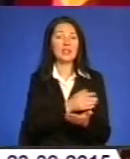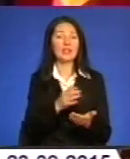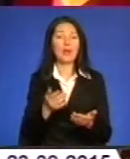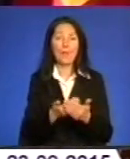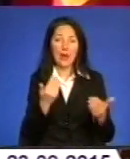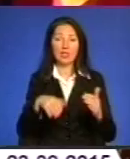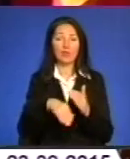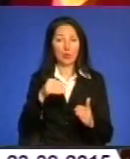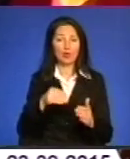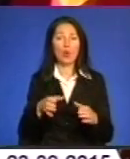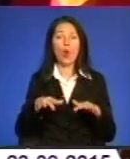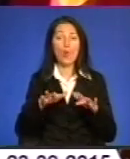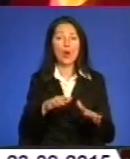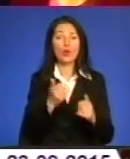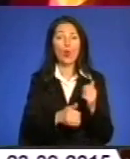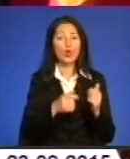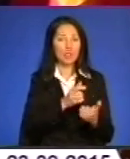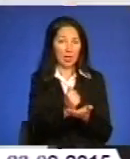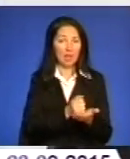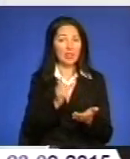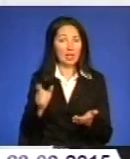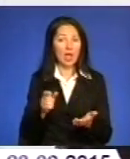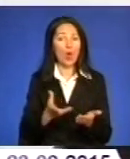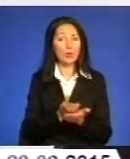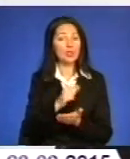кандидат оплачуватиме самостійно. Таким